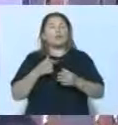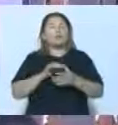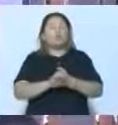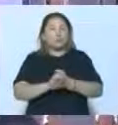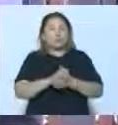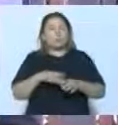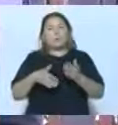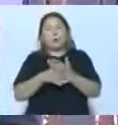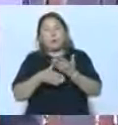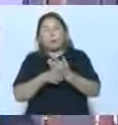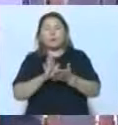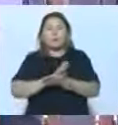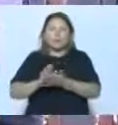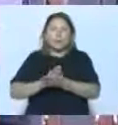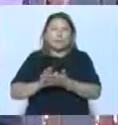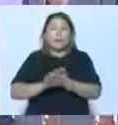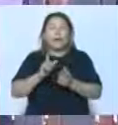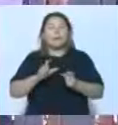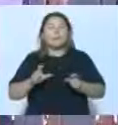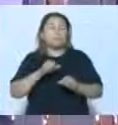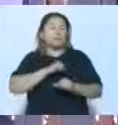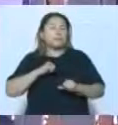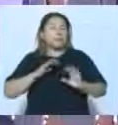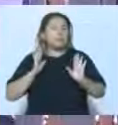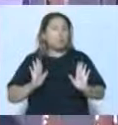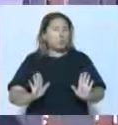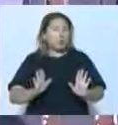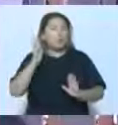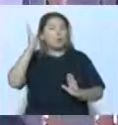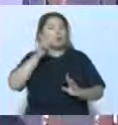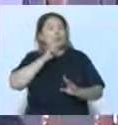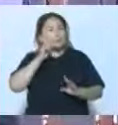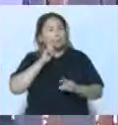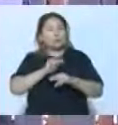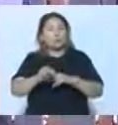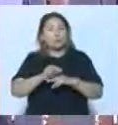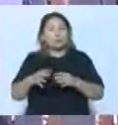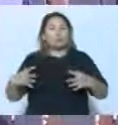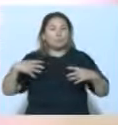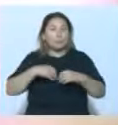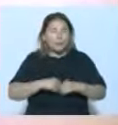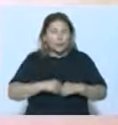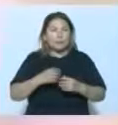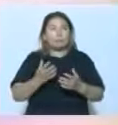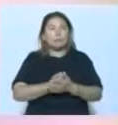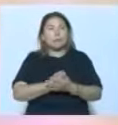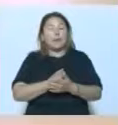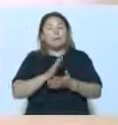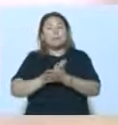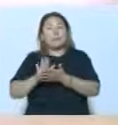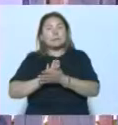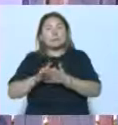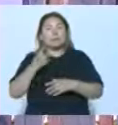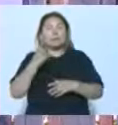енді тазалық деген ол тек қана адамның өзіне емес, біздің болашақ жастарымызға да үлгі өнеге болып табылады. Тазалық деген